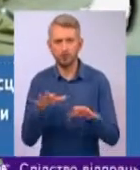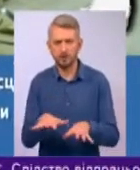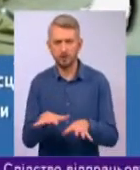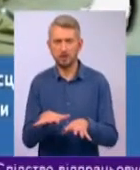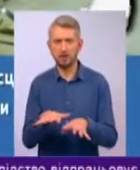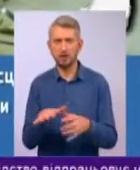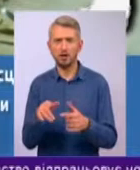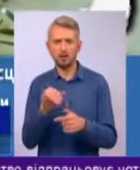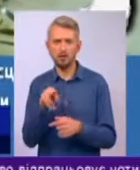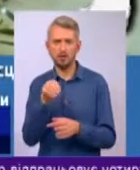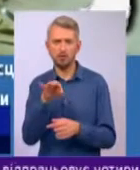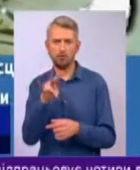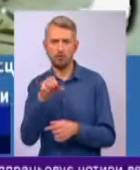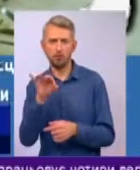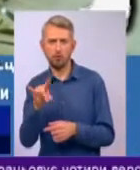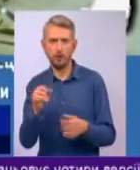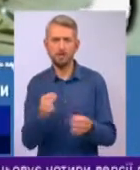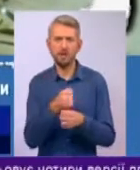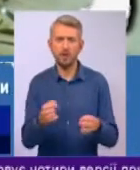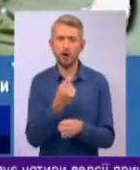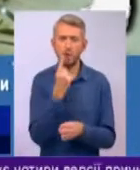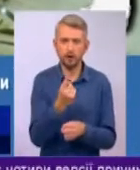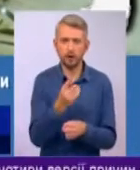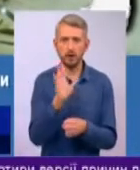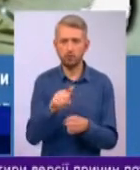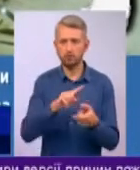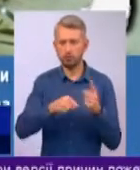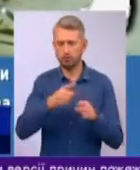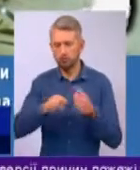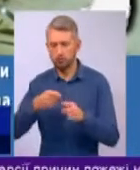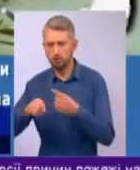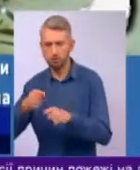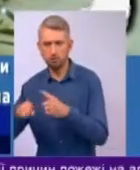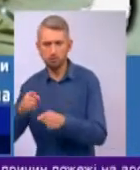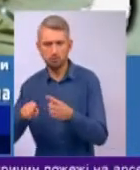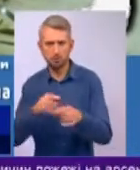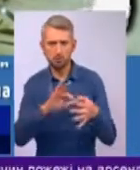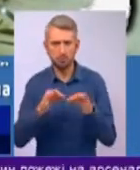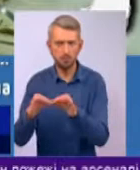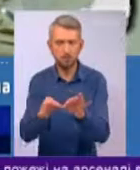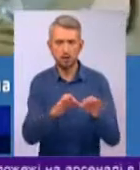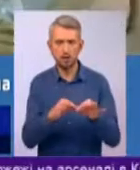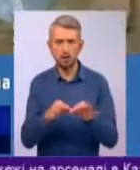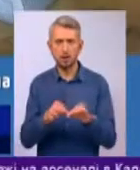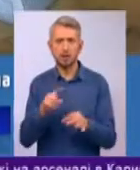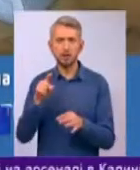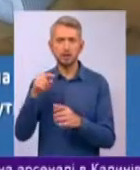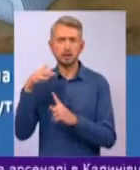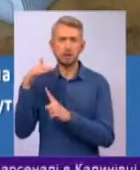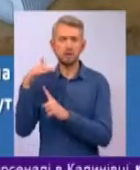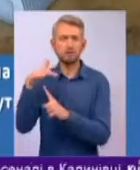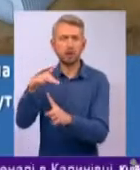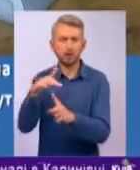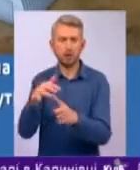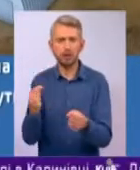електродетонатор або підірвати снаряд один, а другий підірвати другий, третій, і пішла цепна реакція. З безпілотника вибуховує, тобто